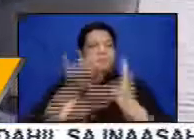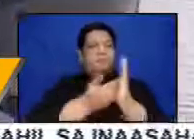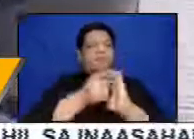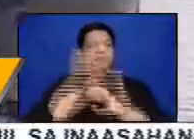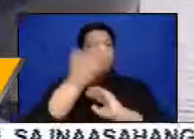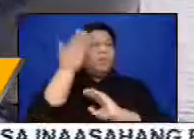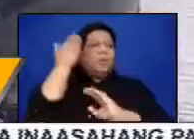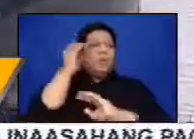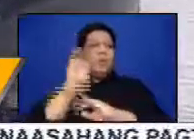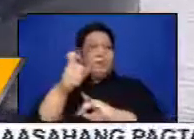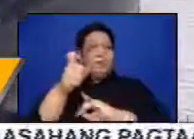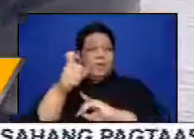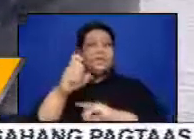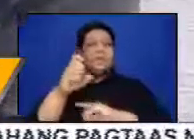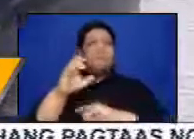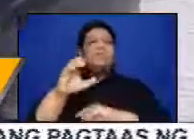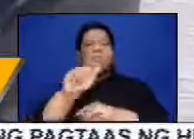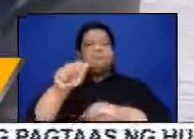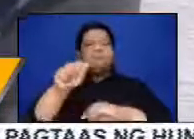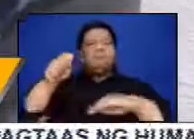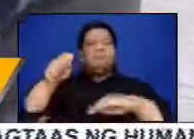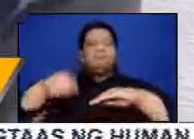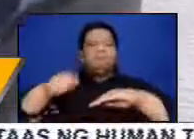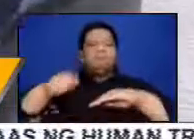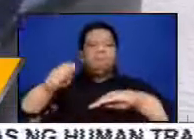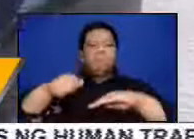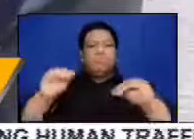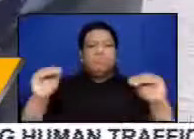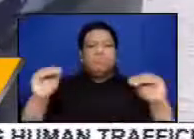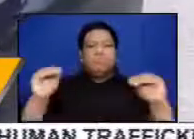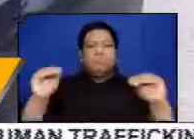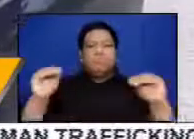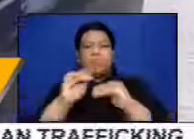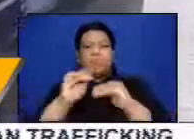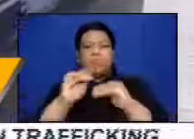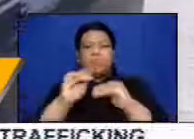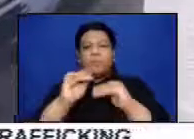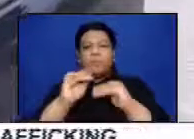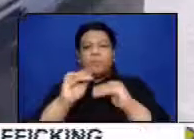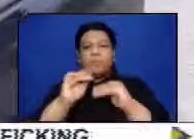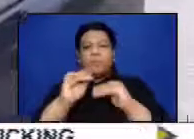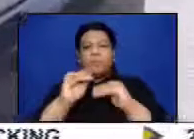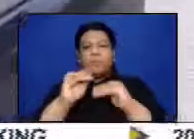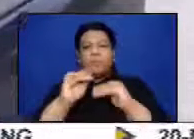Sa ngayon ay iniimbestigan pa ang motibo sa pagpaslang kay Pizarro.